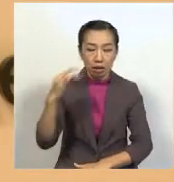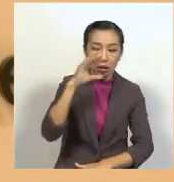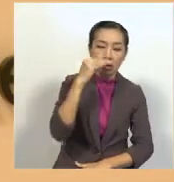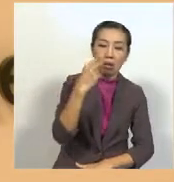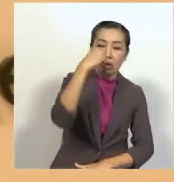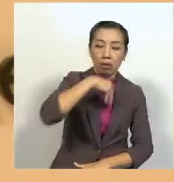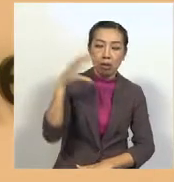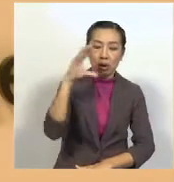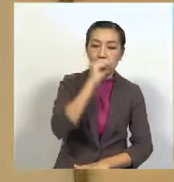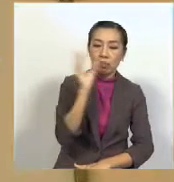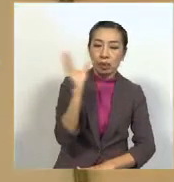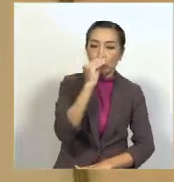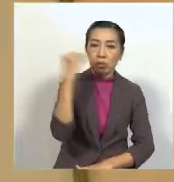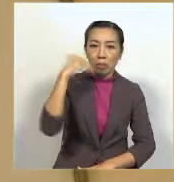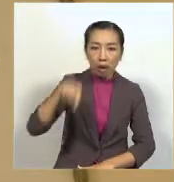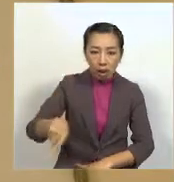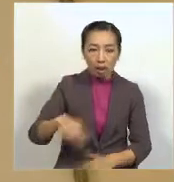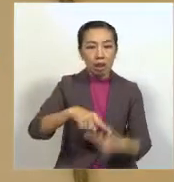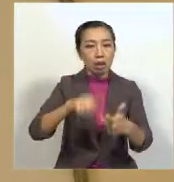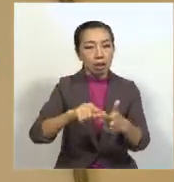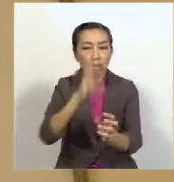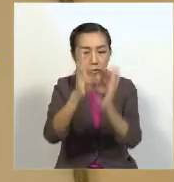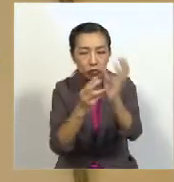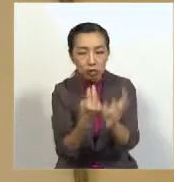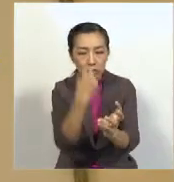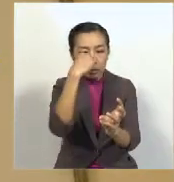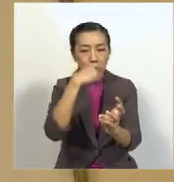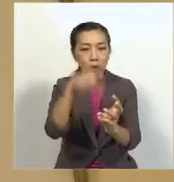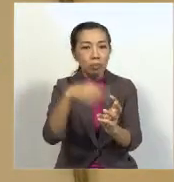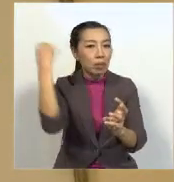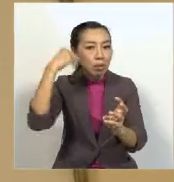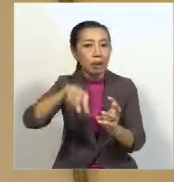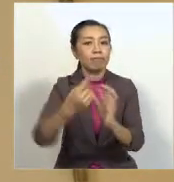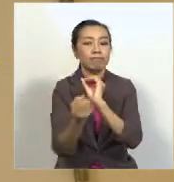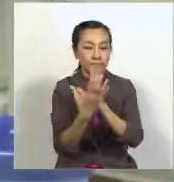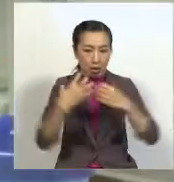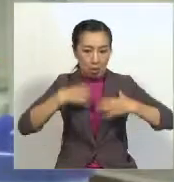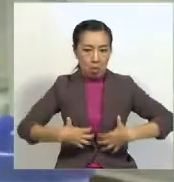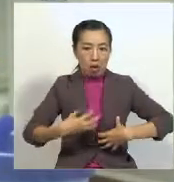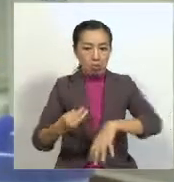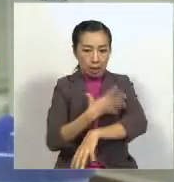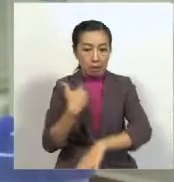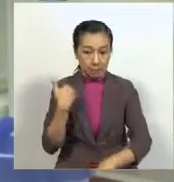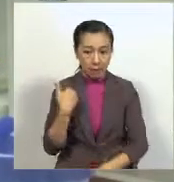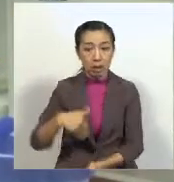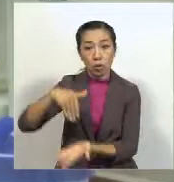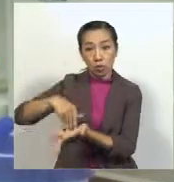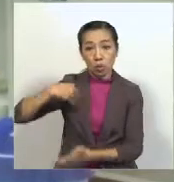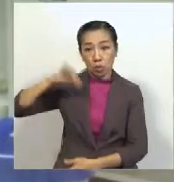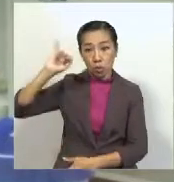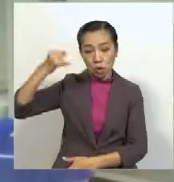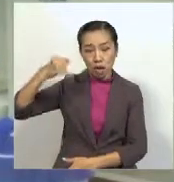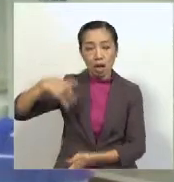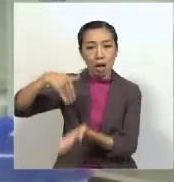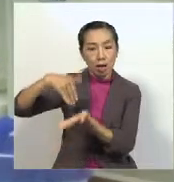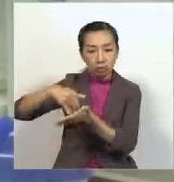ศเช่นฝุ่นแร่จากบริเวณเหมืองแร่ต่างๆนายแพทย์ชนบกล่าวว่าศูนย์จุฬายีนโปรให้บริการผู้ป่วยด้านการ